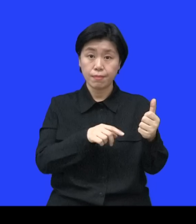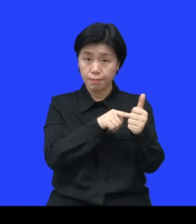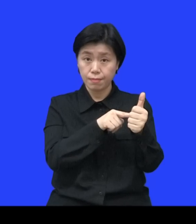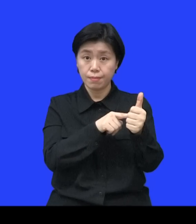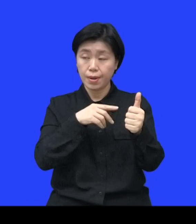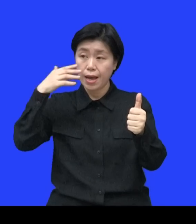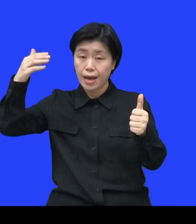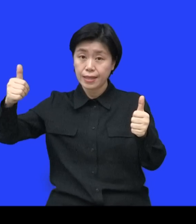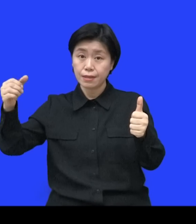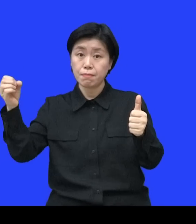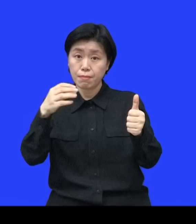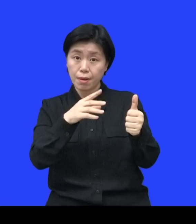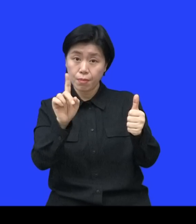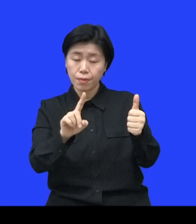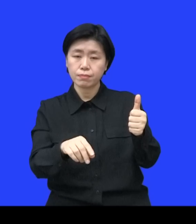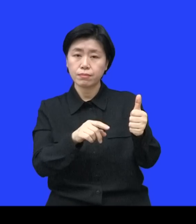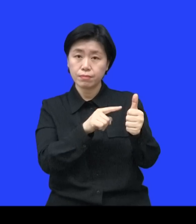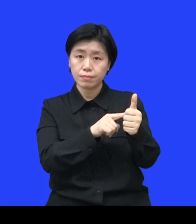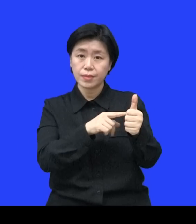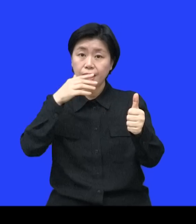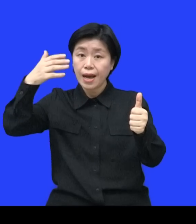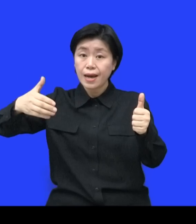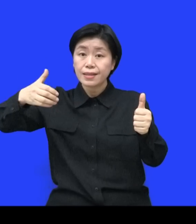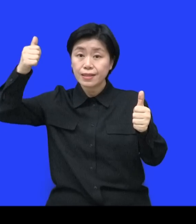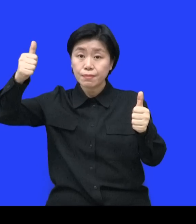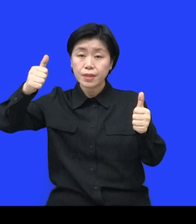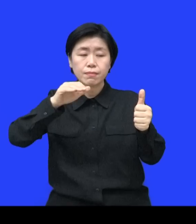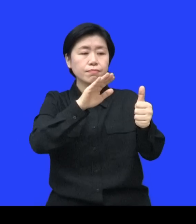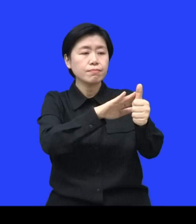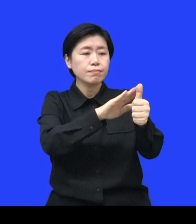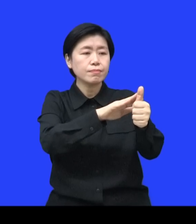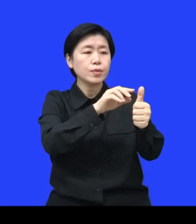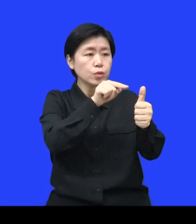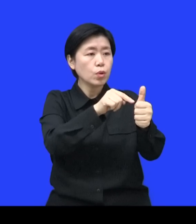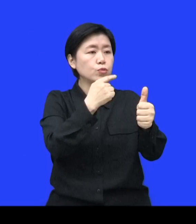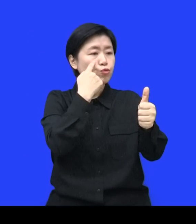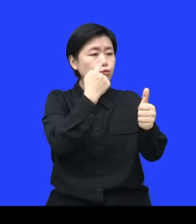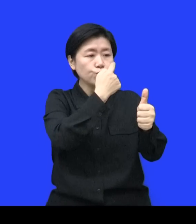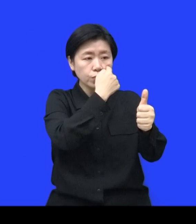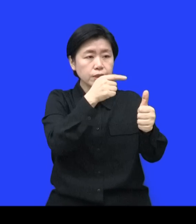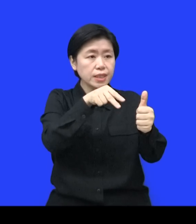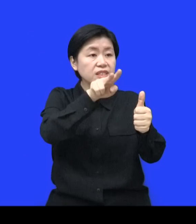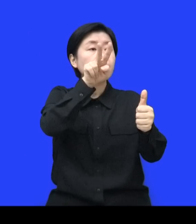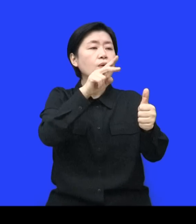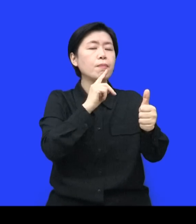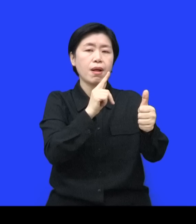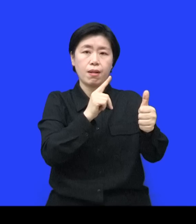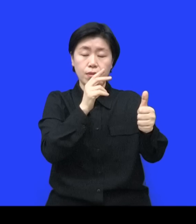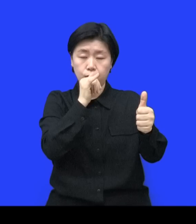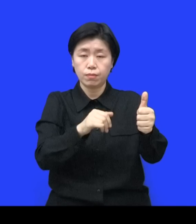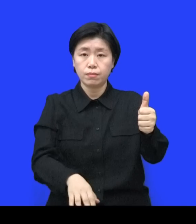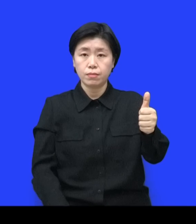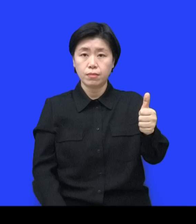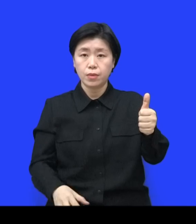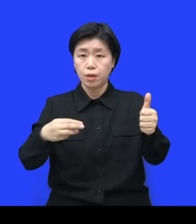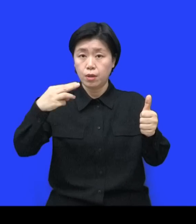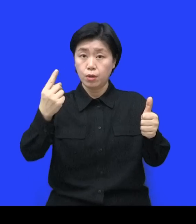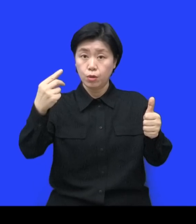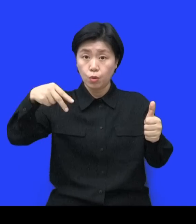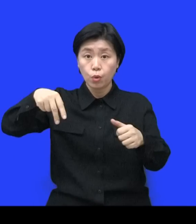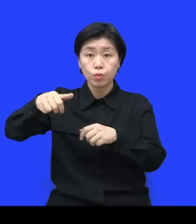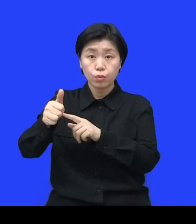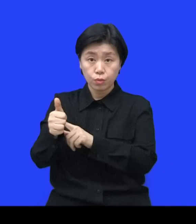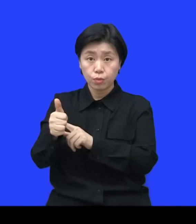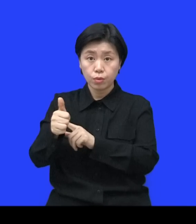부르실 때 어떻게 하냐면 하나님이 직접 너는 눈을 들어 이렇게 말씀하세요. 그러니까